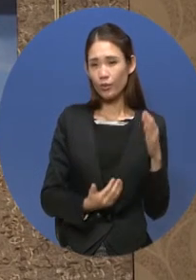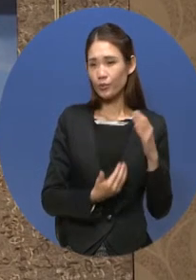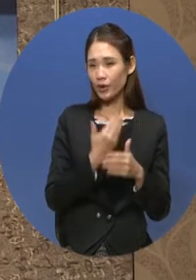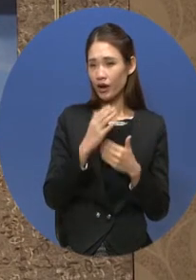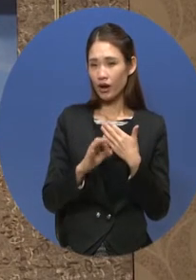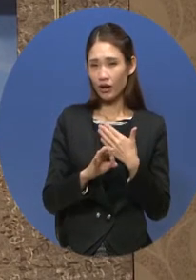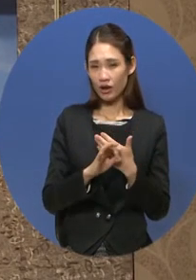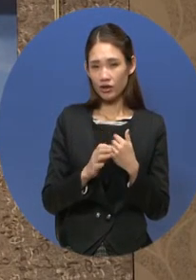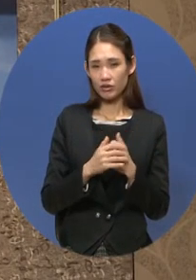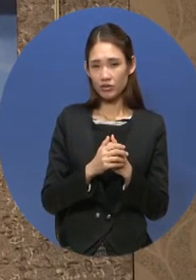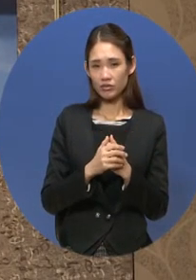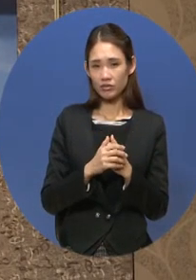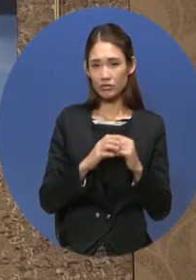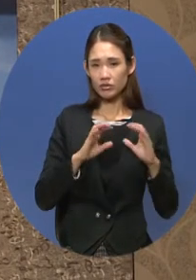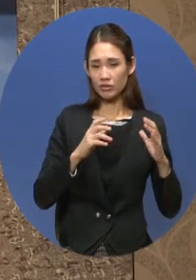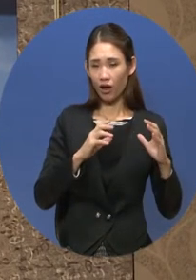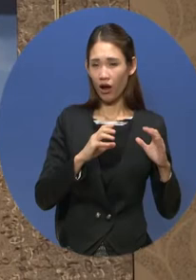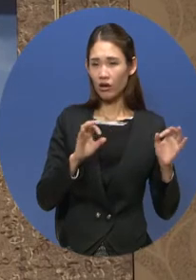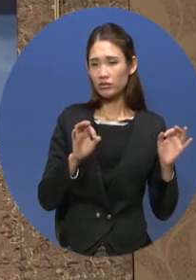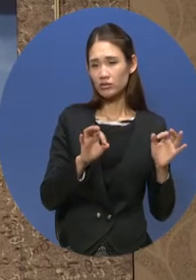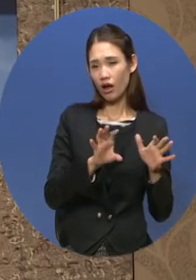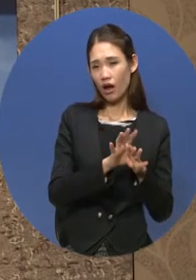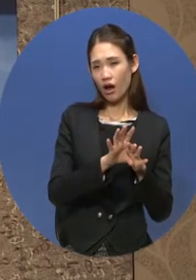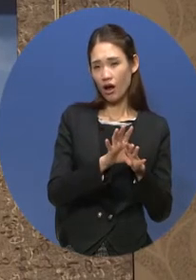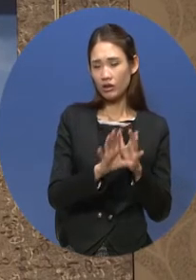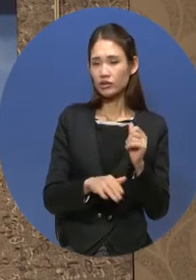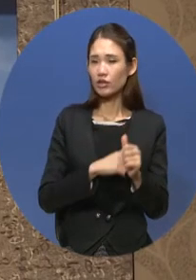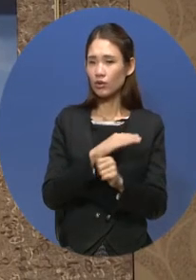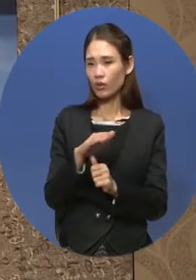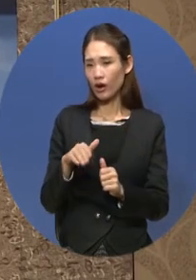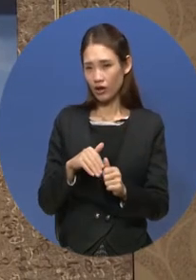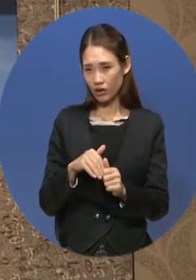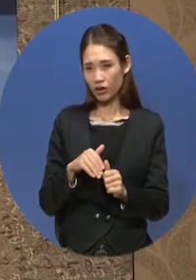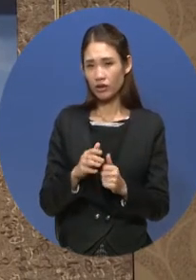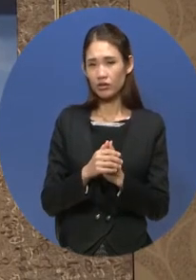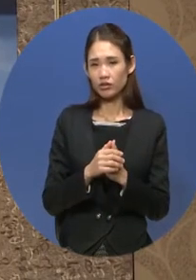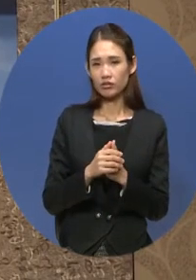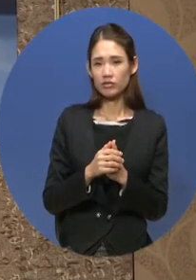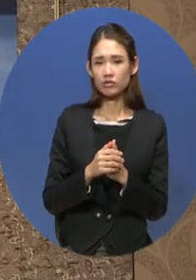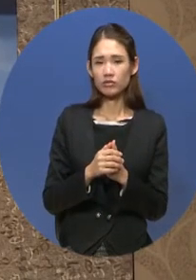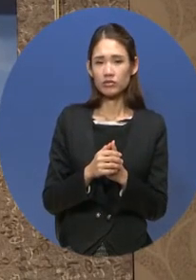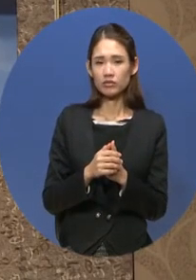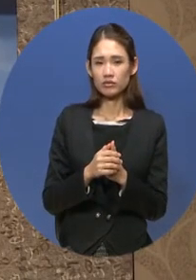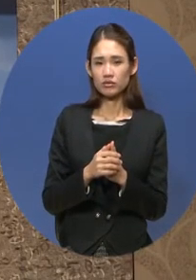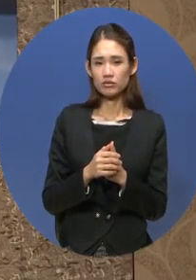계속된다면 우리는 이제 나라가 없어질 지경에 이르게 되거든요. 그래서